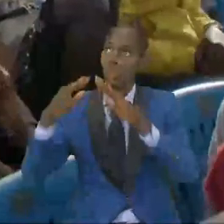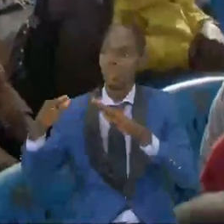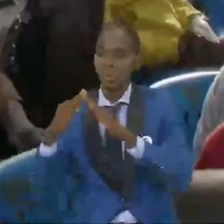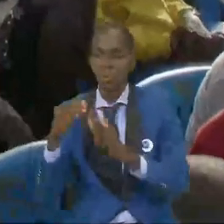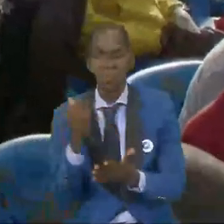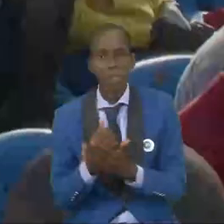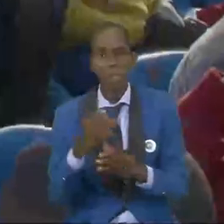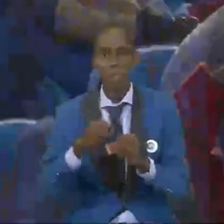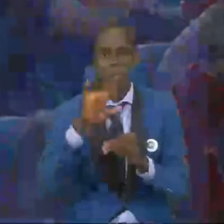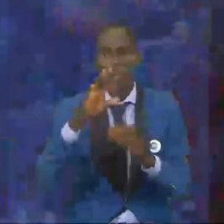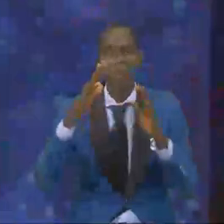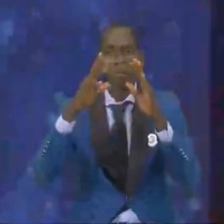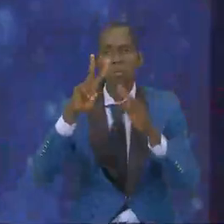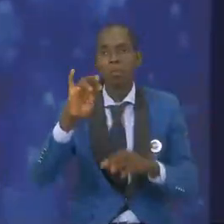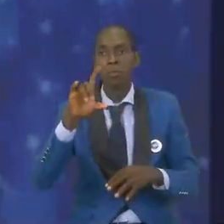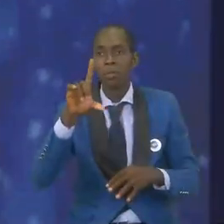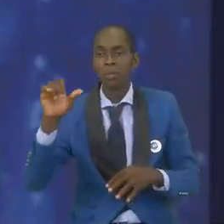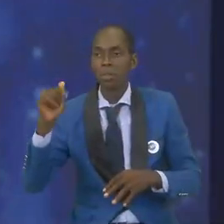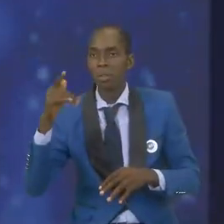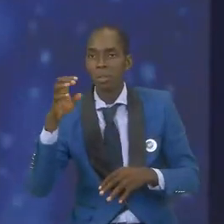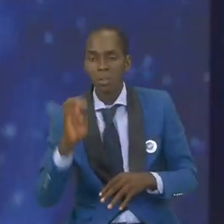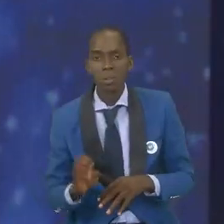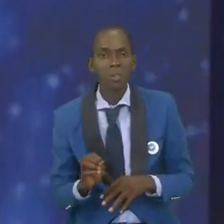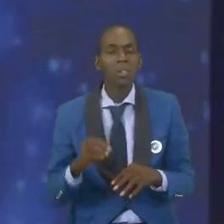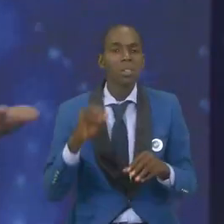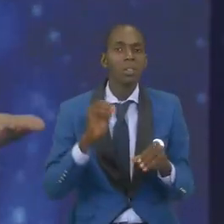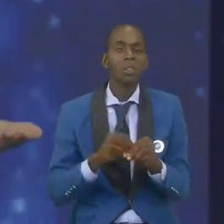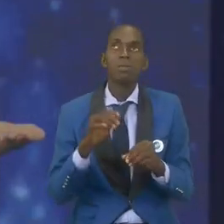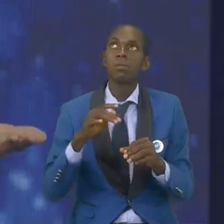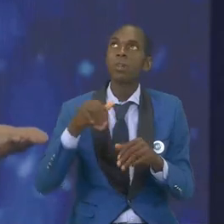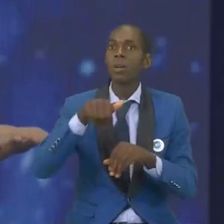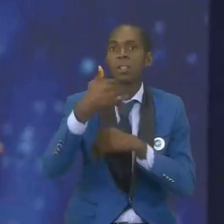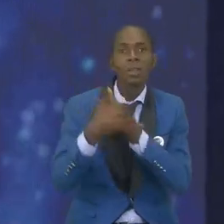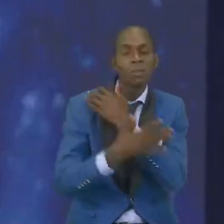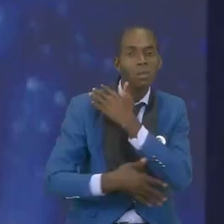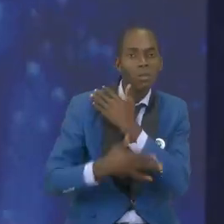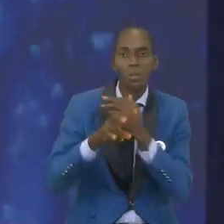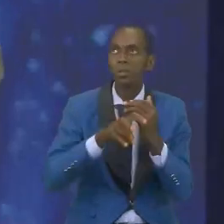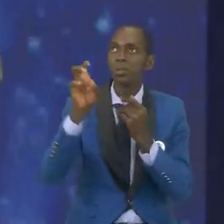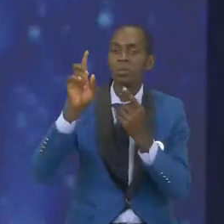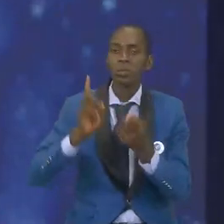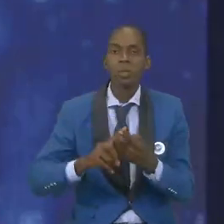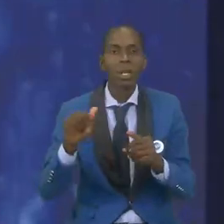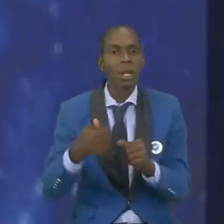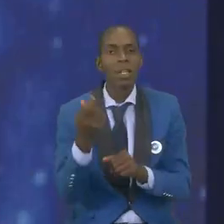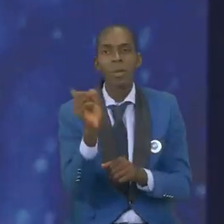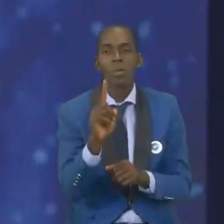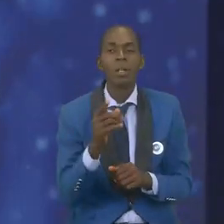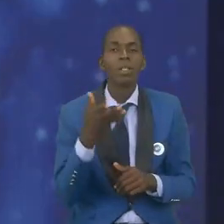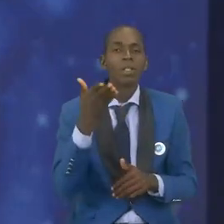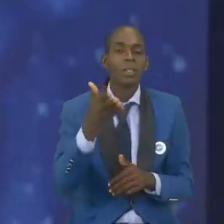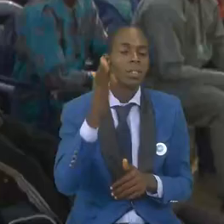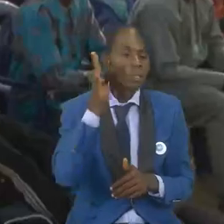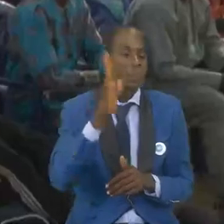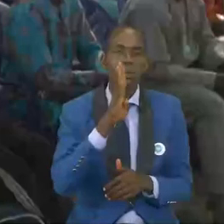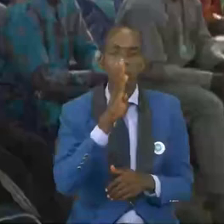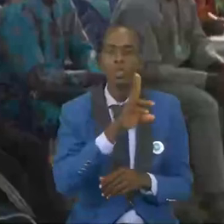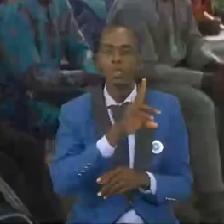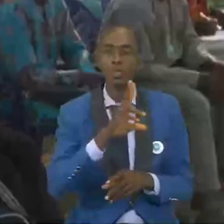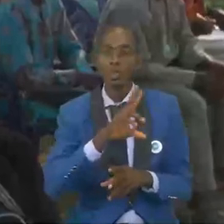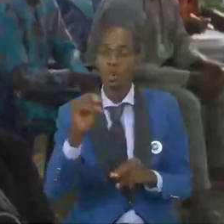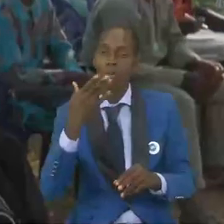dans la rue, dans ta communauté, dans le village, dans la ville. À